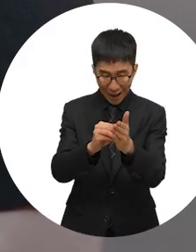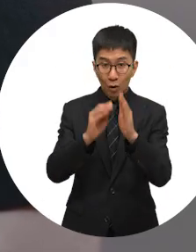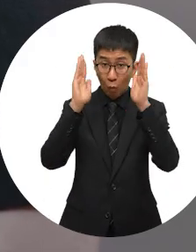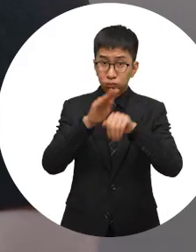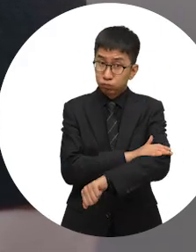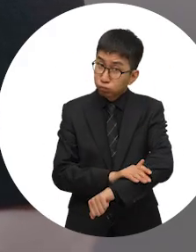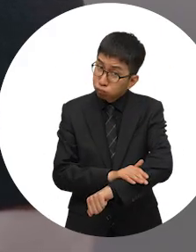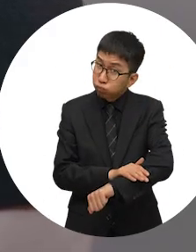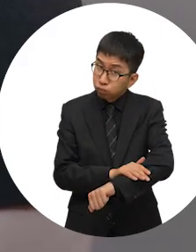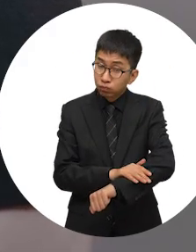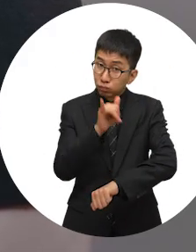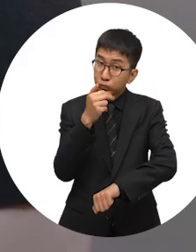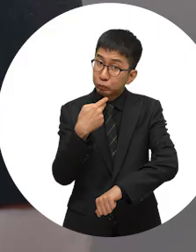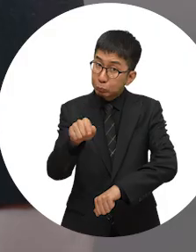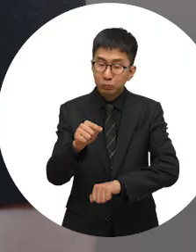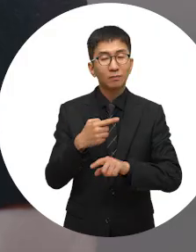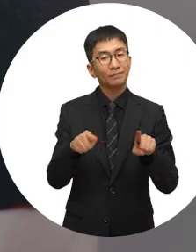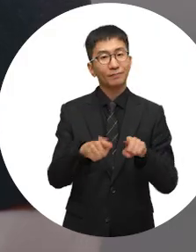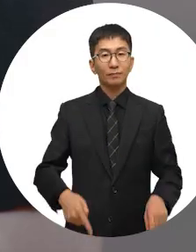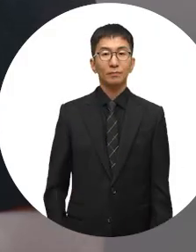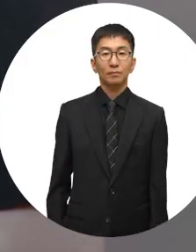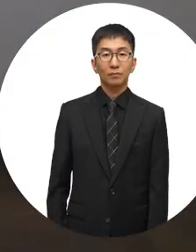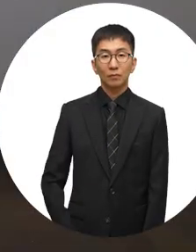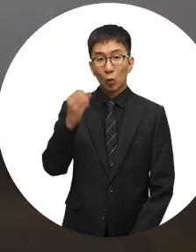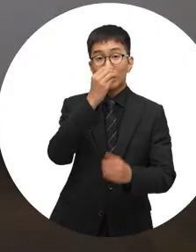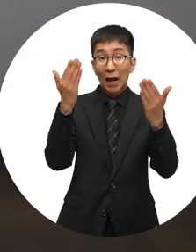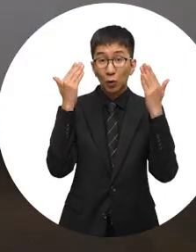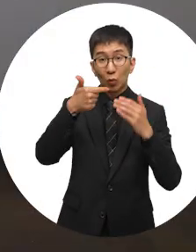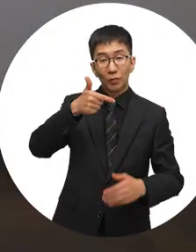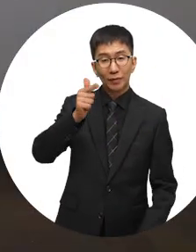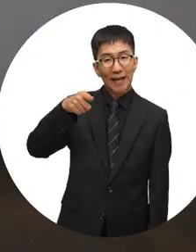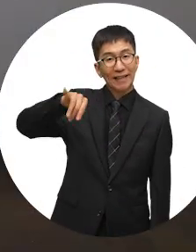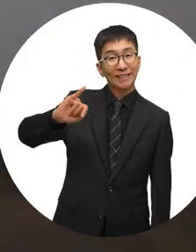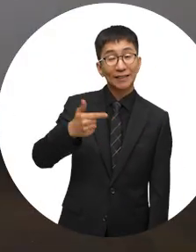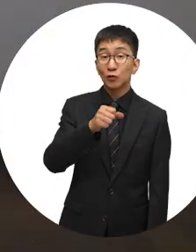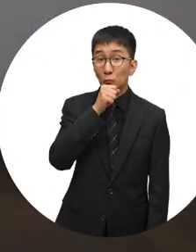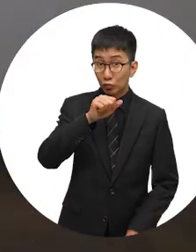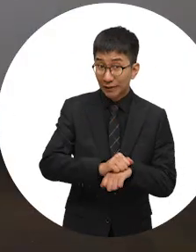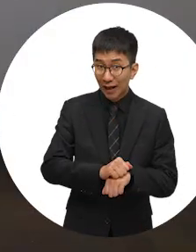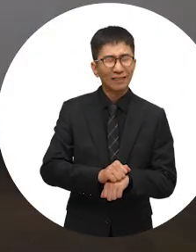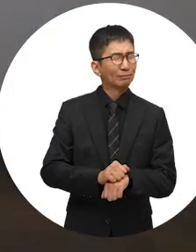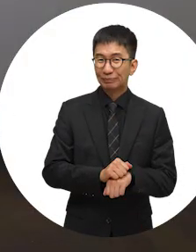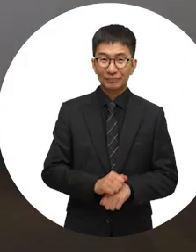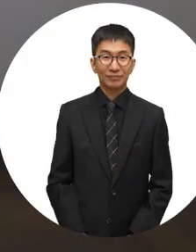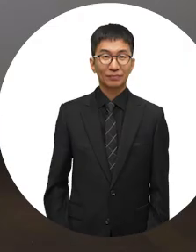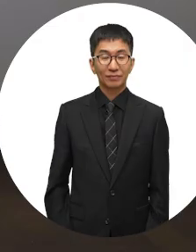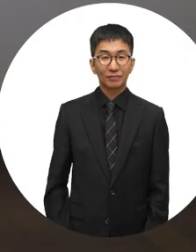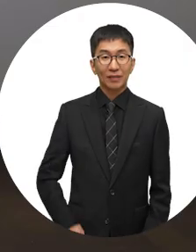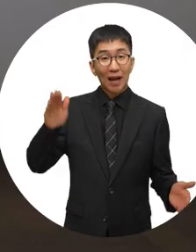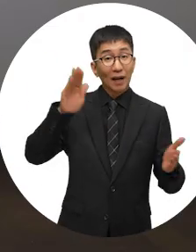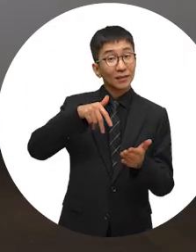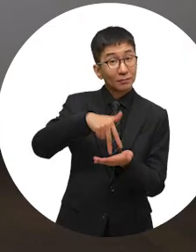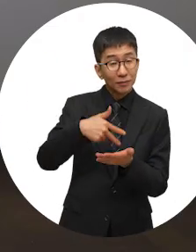수 있을 정도의 학업에 대한 노력을 기울였는가를 평가합니다. 고등학교 내신 성적의 우수성을 평가하는 것이 아니라 수험생의